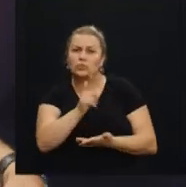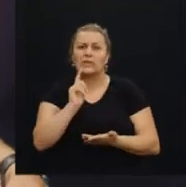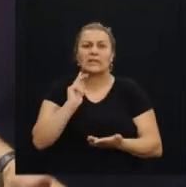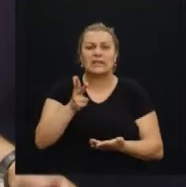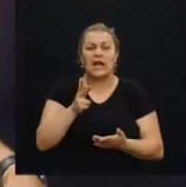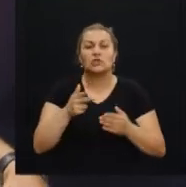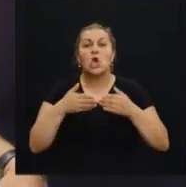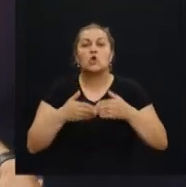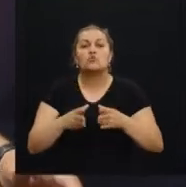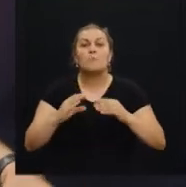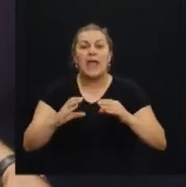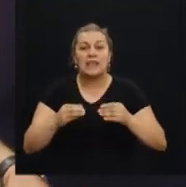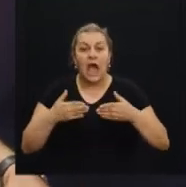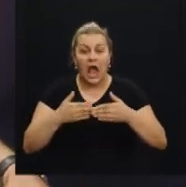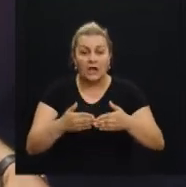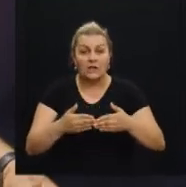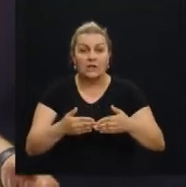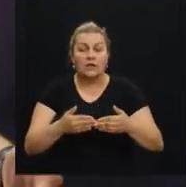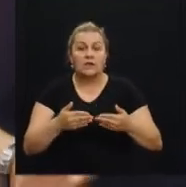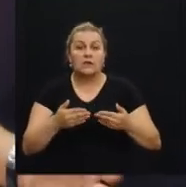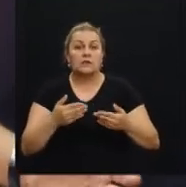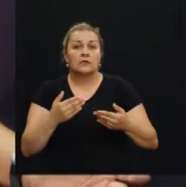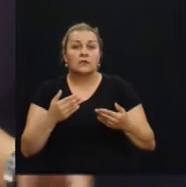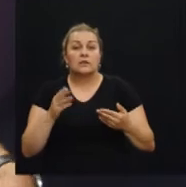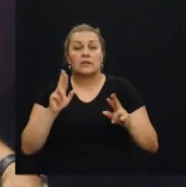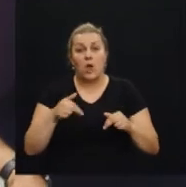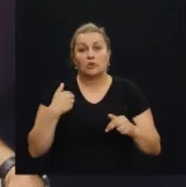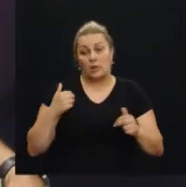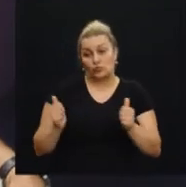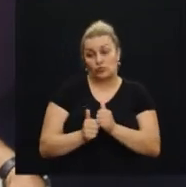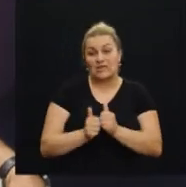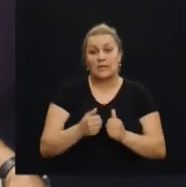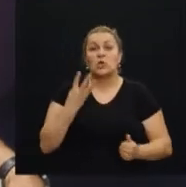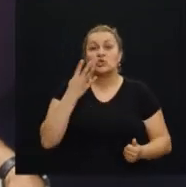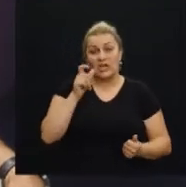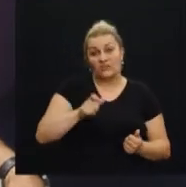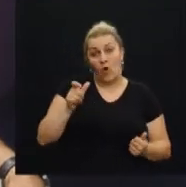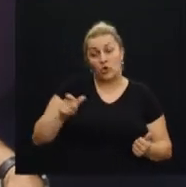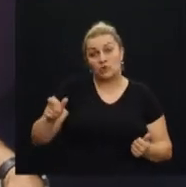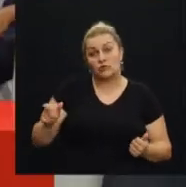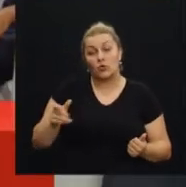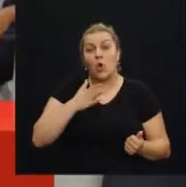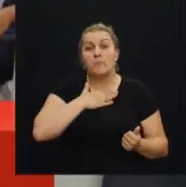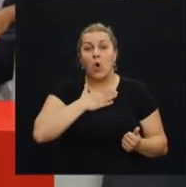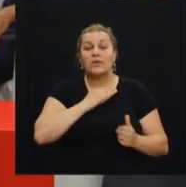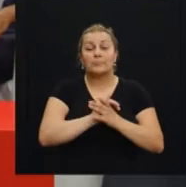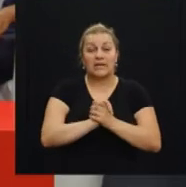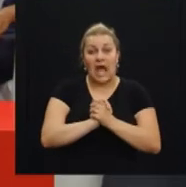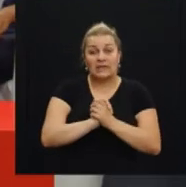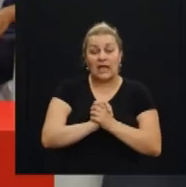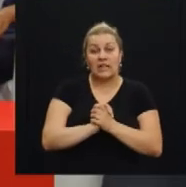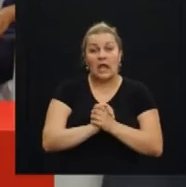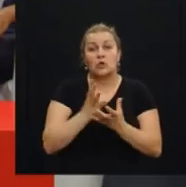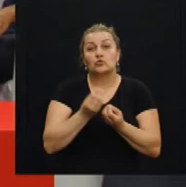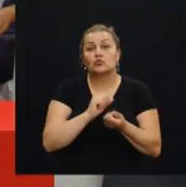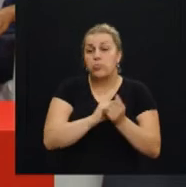treći gumenjak sam imao sam uzase četvoricu ti moji prijatelja